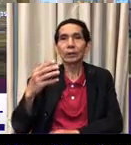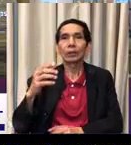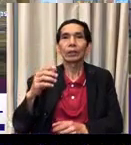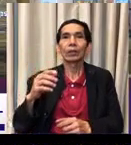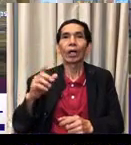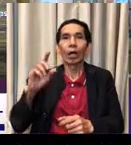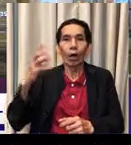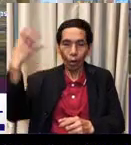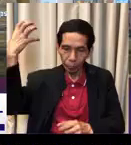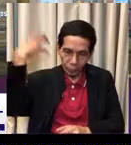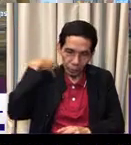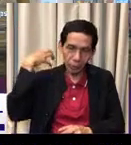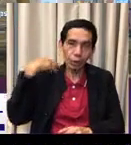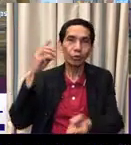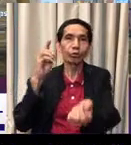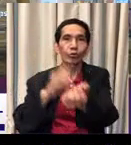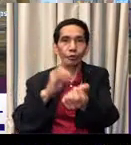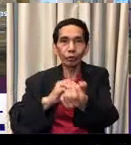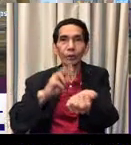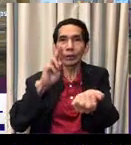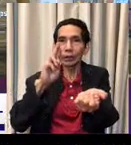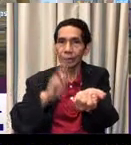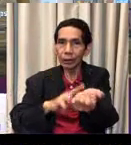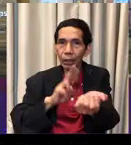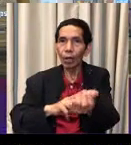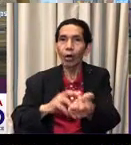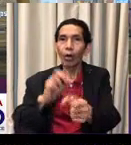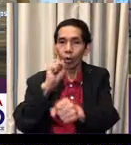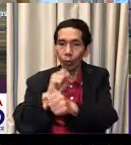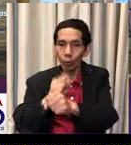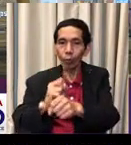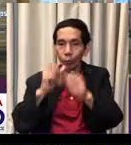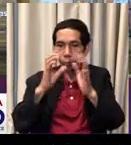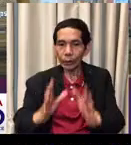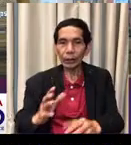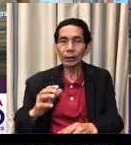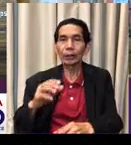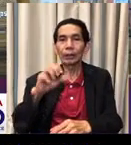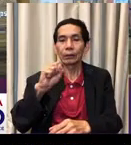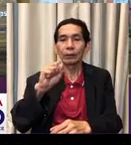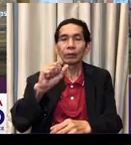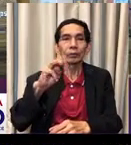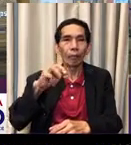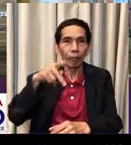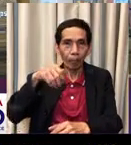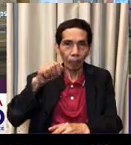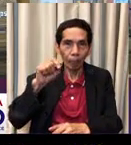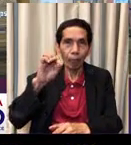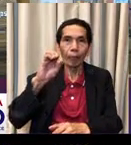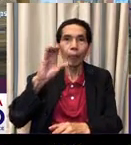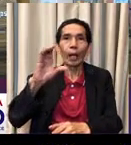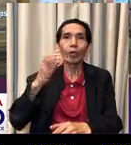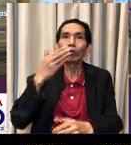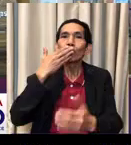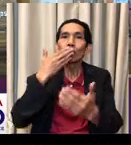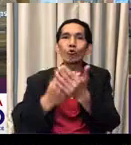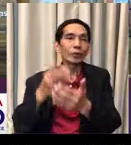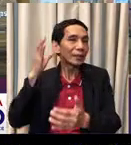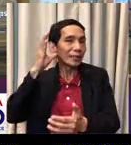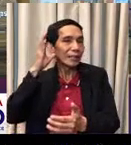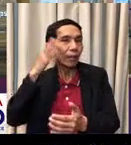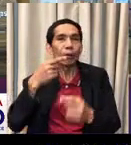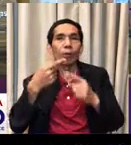mga officers, doctors and nurses and hospital workers ng ospital ng Sampaloc. I've been hearing a lot of good things for